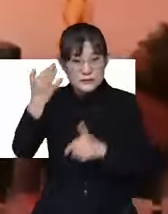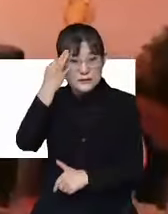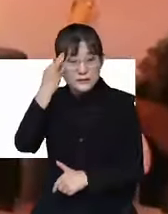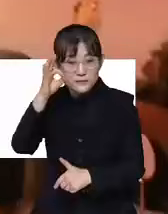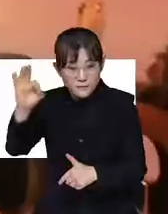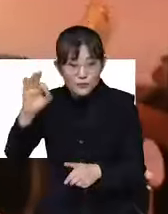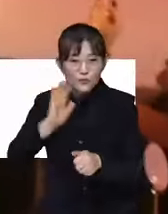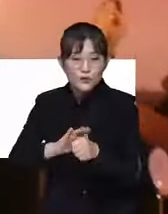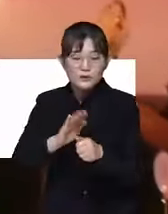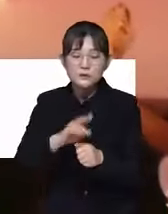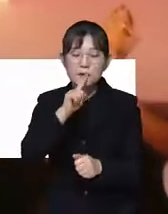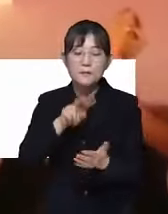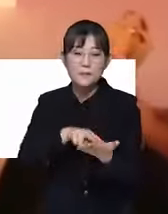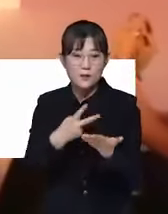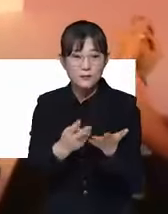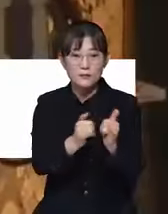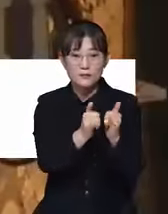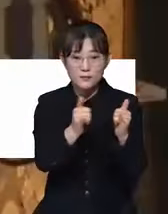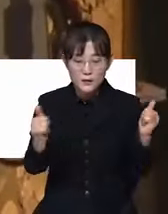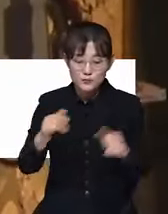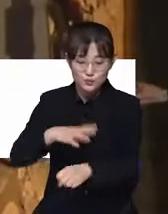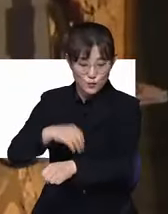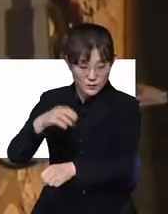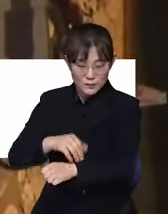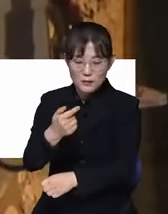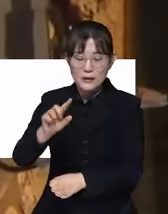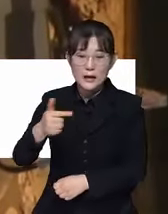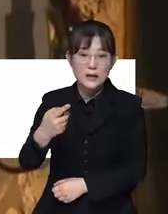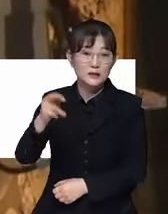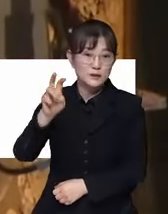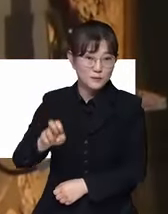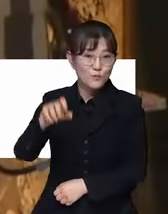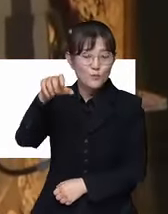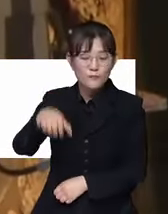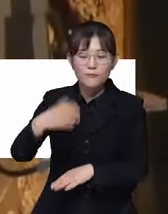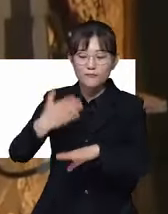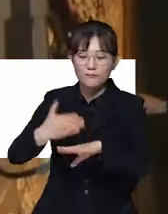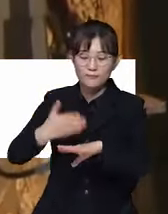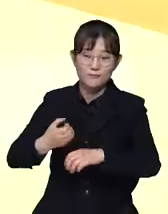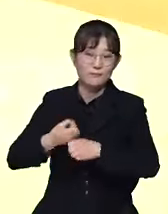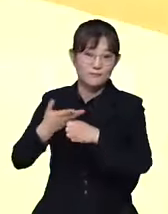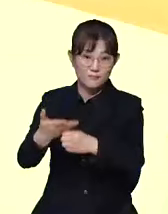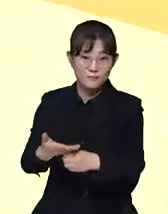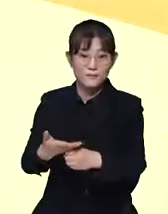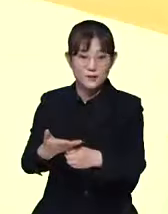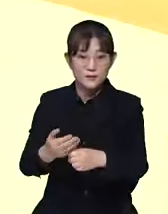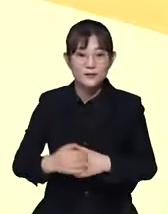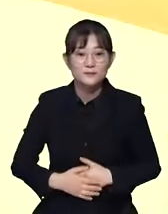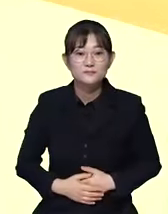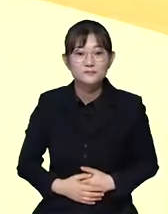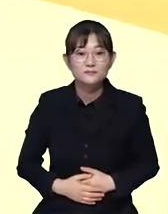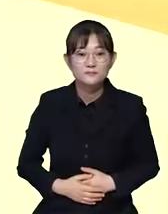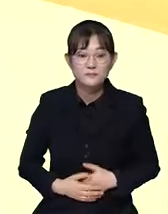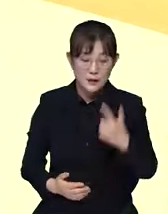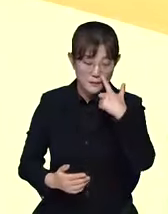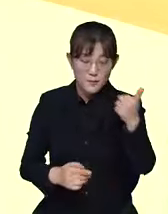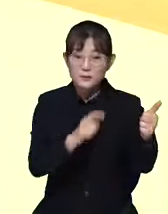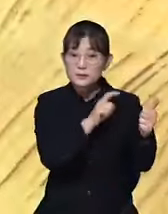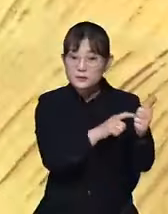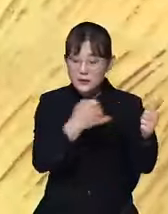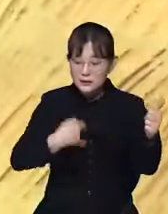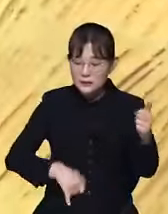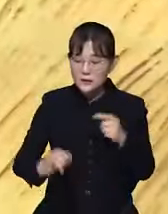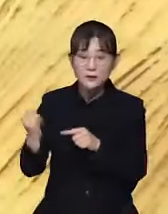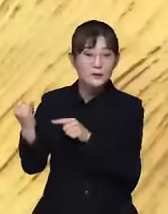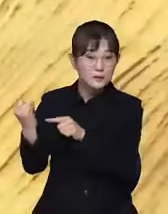준 번역가와이를 알아봐준 스웨덴 할리에도 감사의 뜻을 전했습니다 작가 한승은 딸인